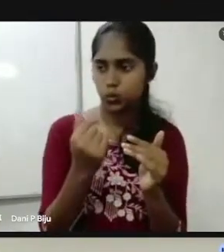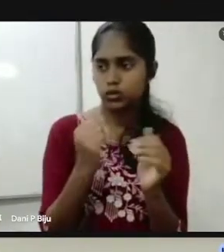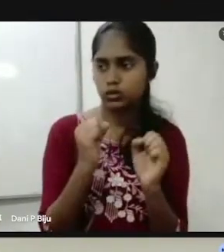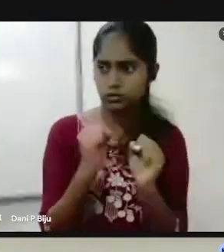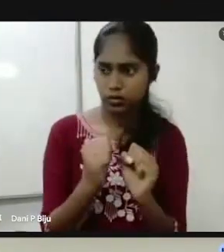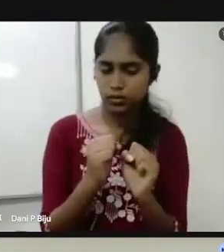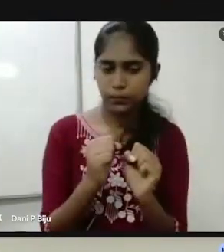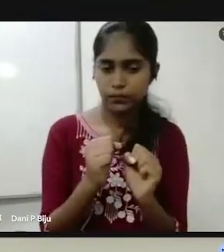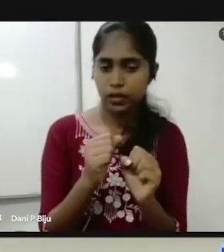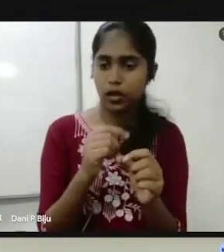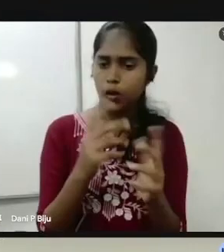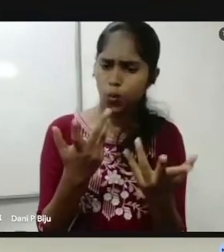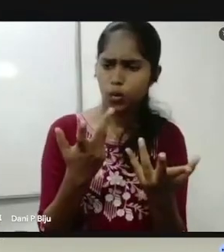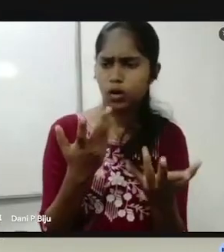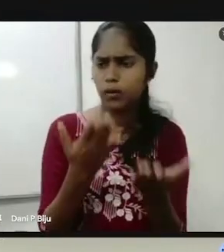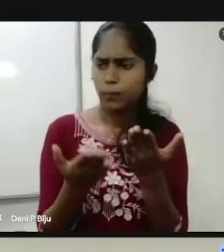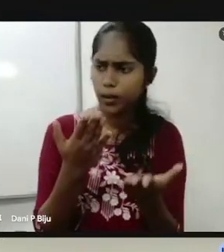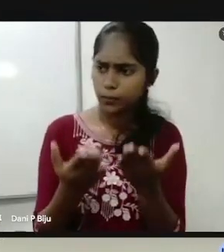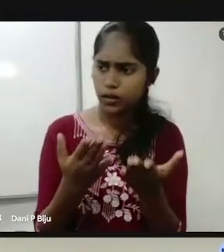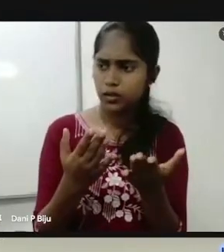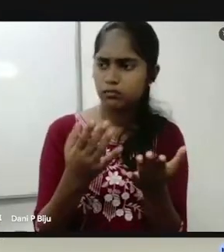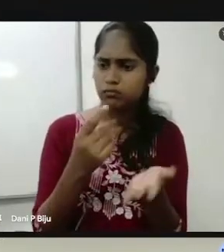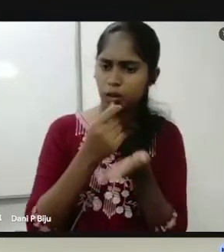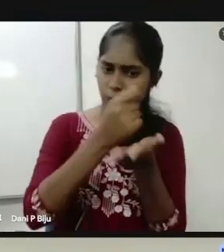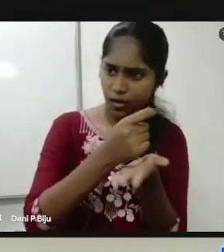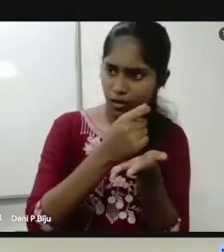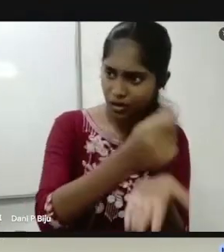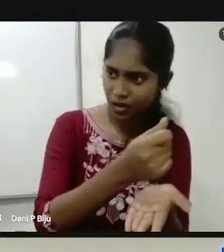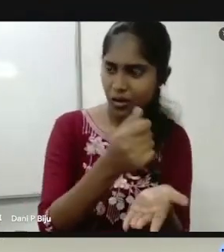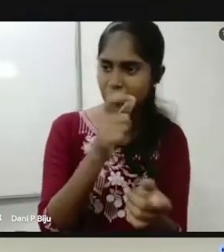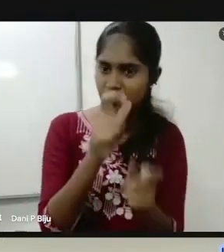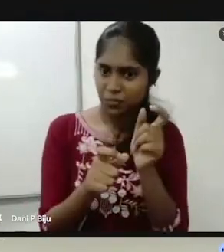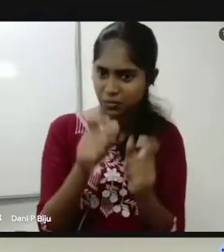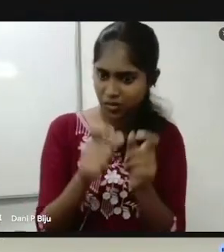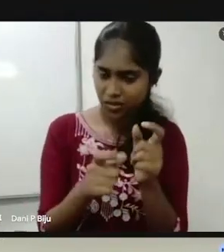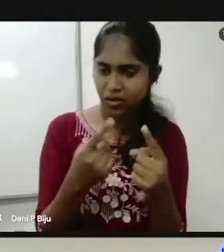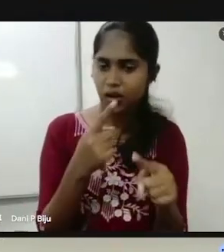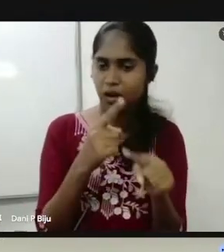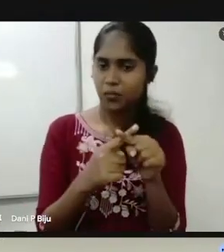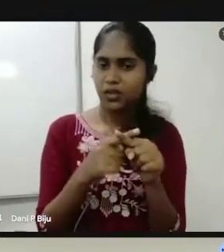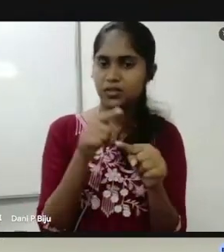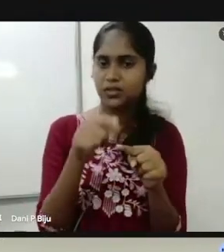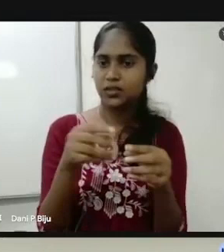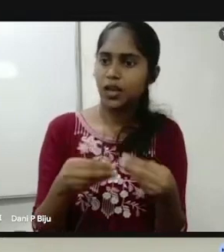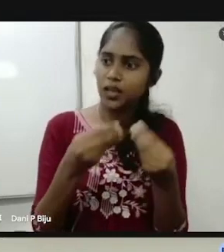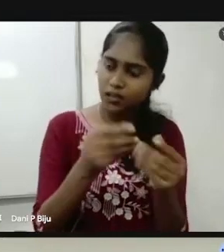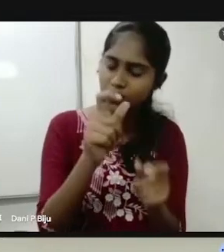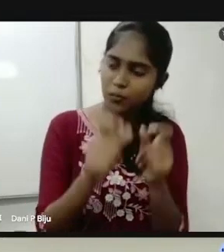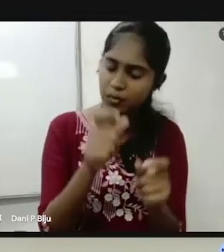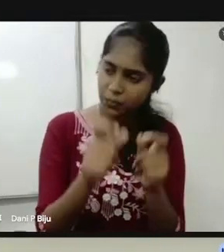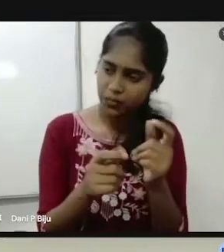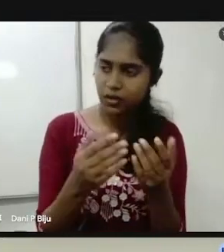ആരെങ്കിലും നമുക്ക് സ്പോൺസേഴ്സിനെ വല്ലതും കിട്ടുമോ എന്ന് നോക്കുകയും അതിന്റെ പോസിബിലിറ്റീസ് നോക്കുക. അതിലൊക്കെ